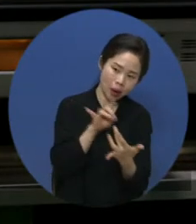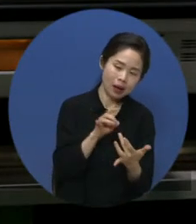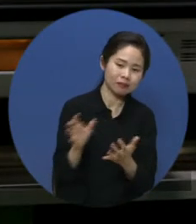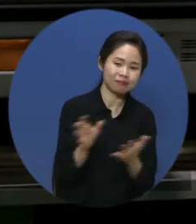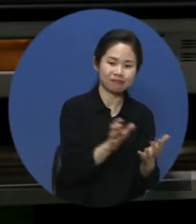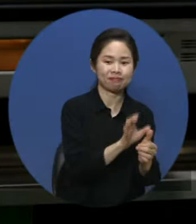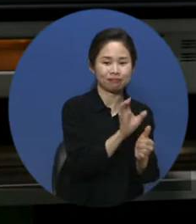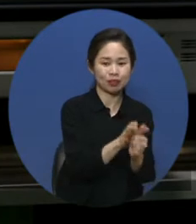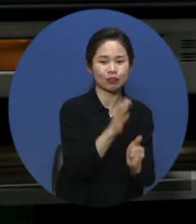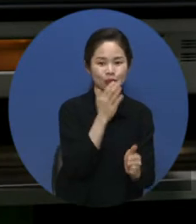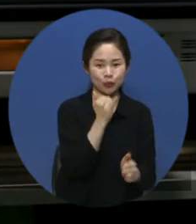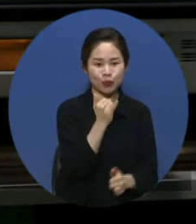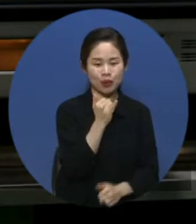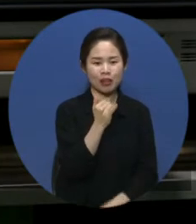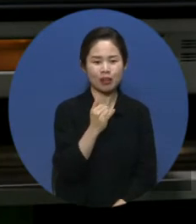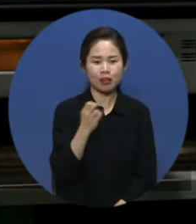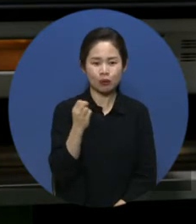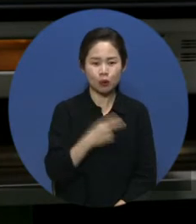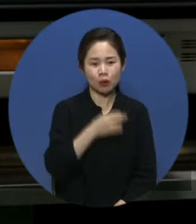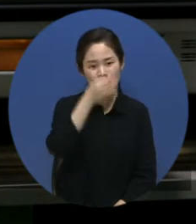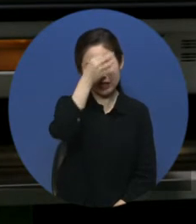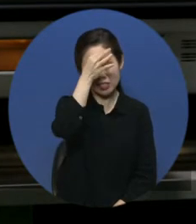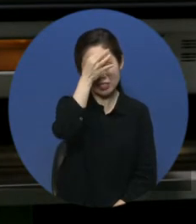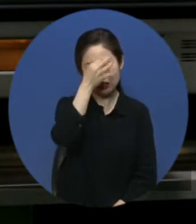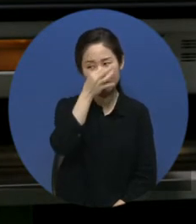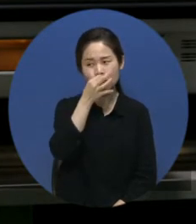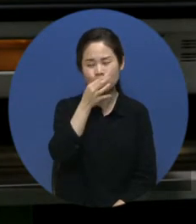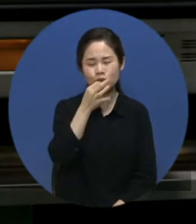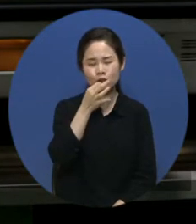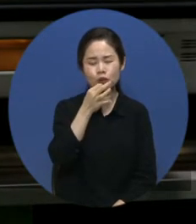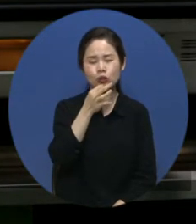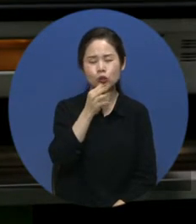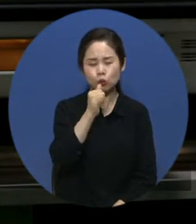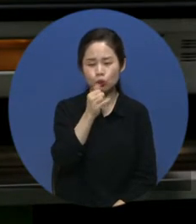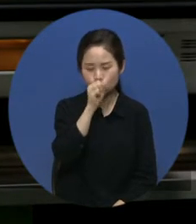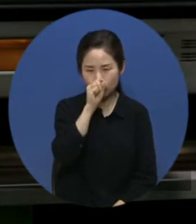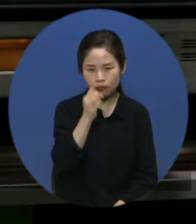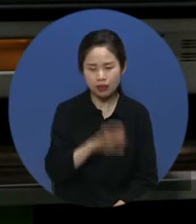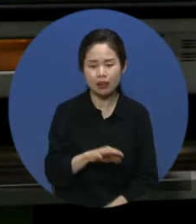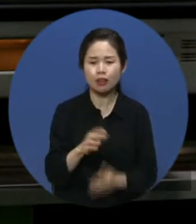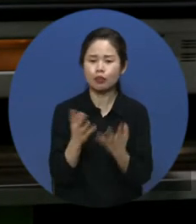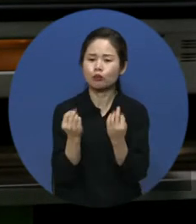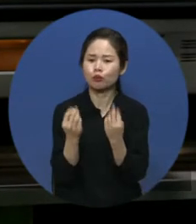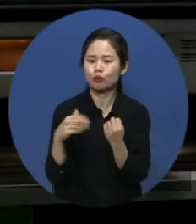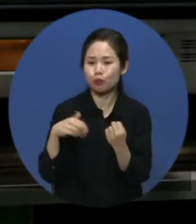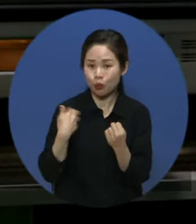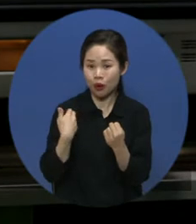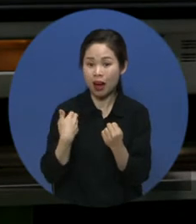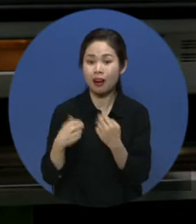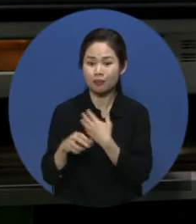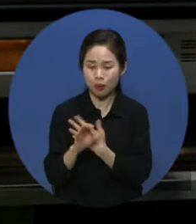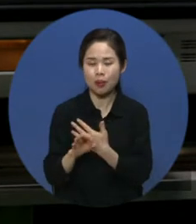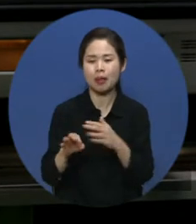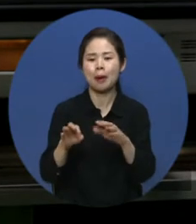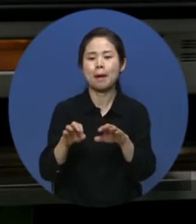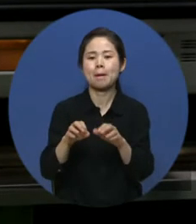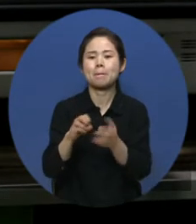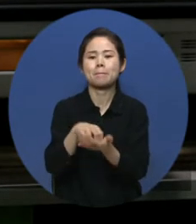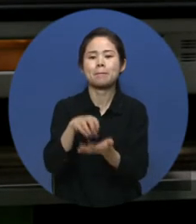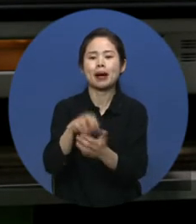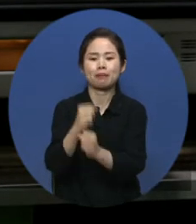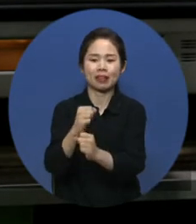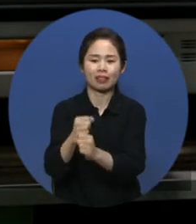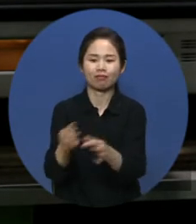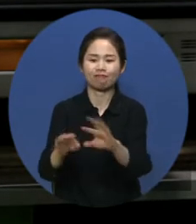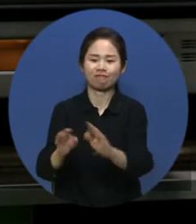좋은데 빵을 만들 수는 있는데 수를 이렇게 헤아리지 못하는 경우에는 빵을 만드는 직무에 배치를 하고 또